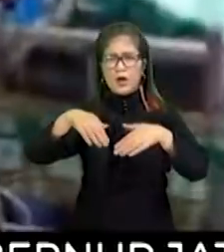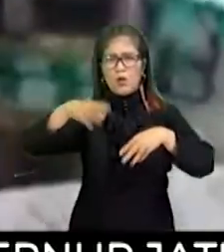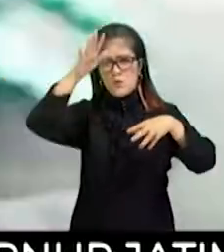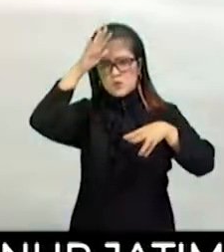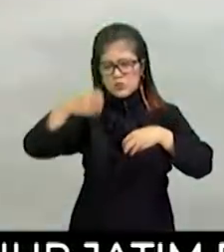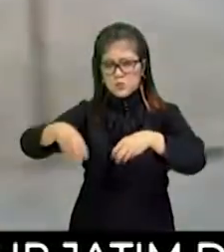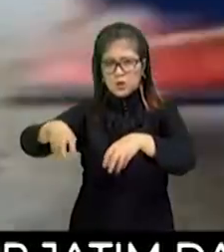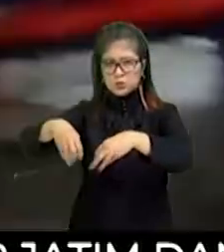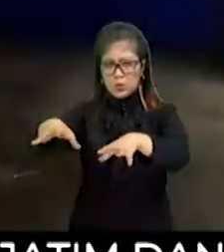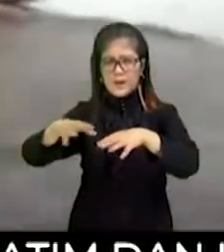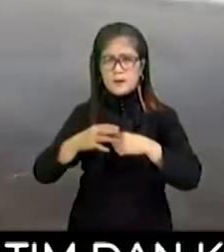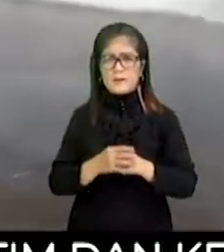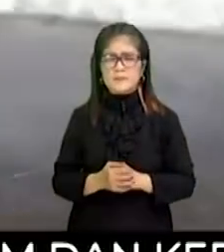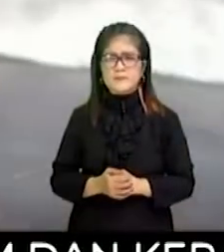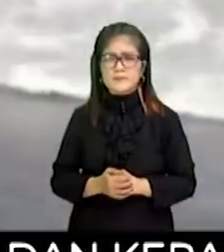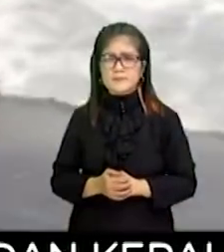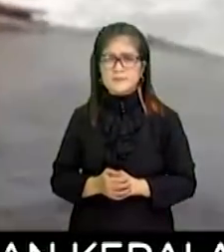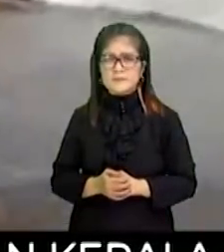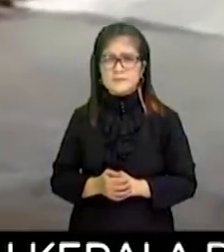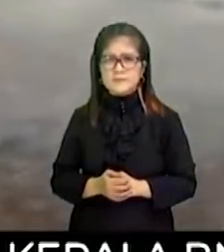hai hai hai hai